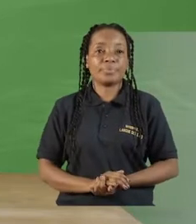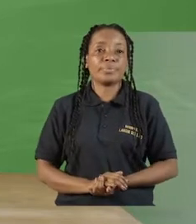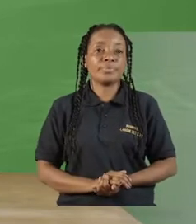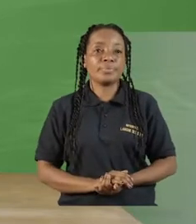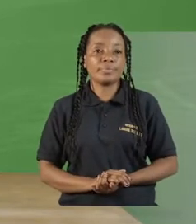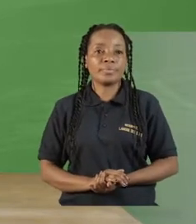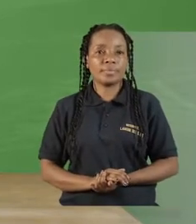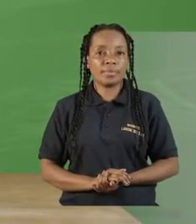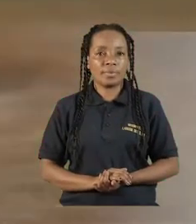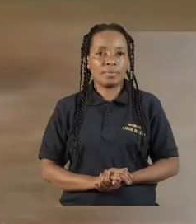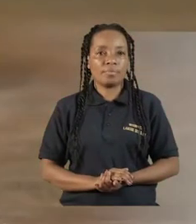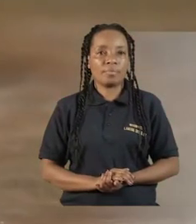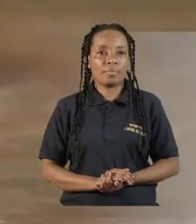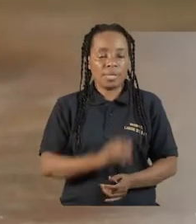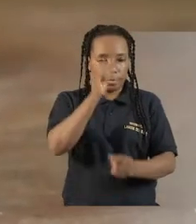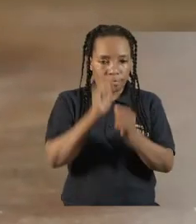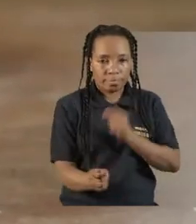allumer le labo gaz.